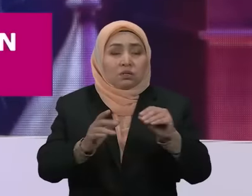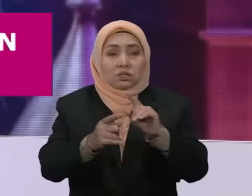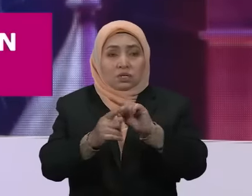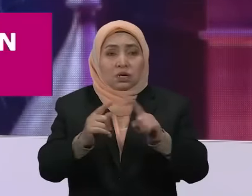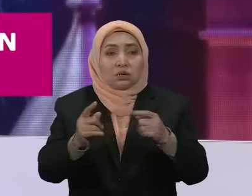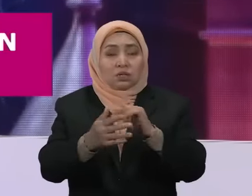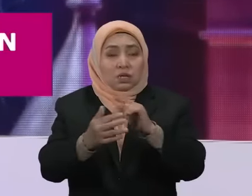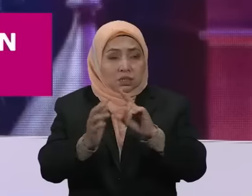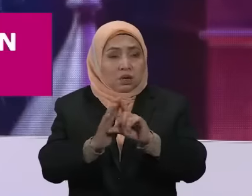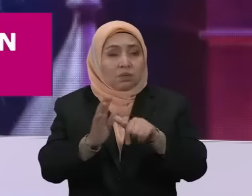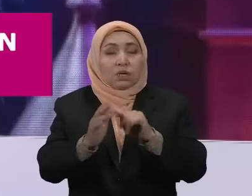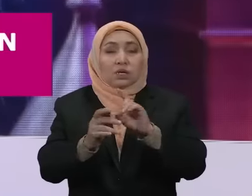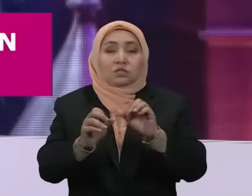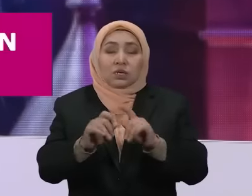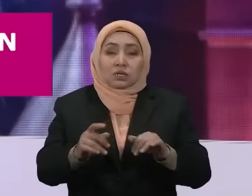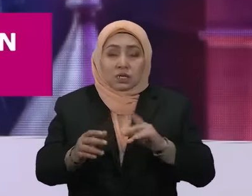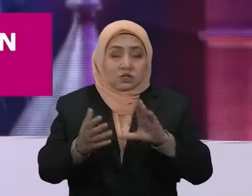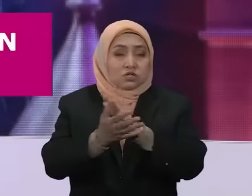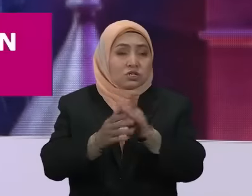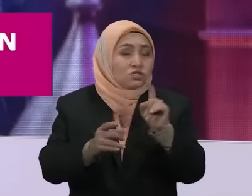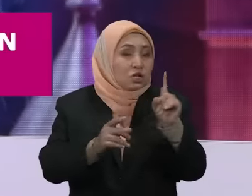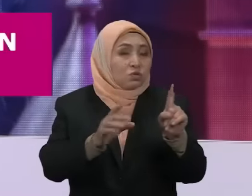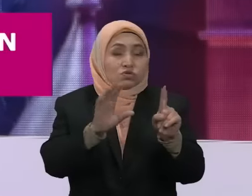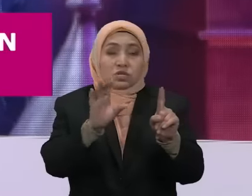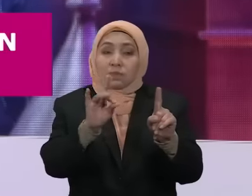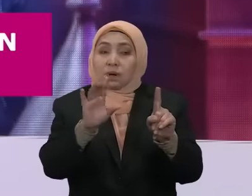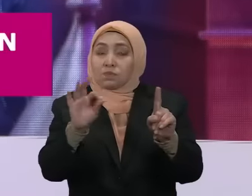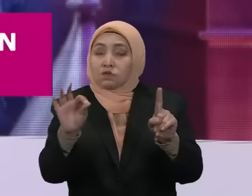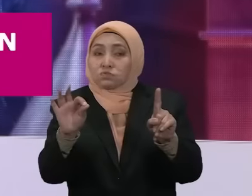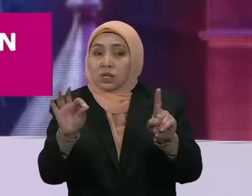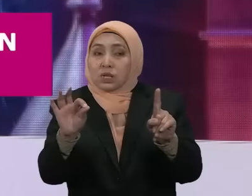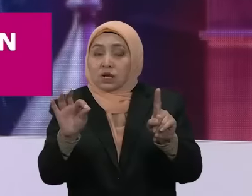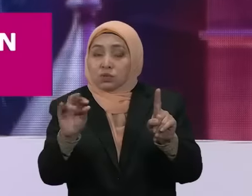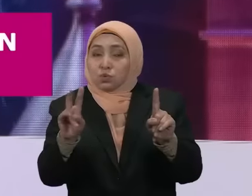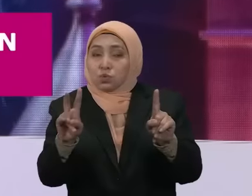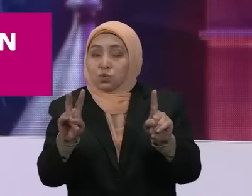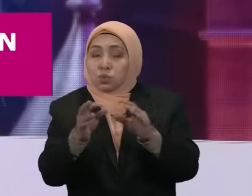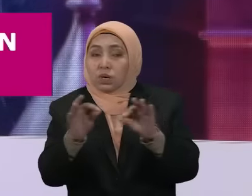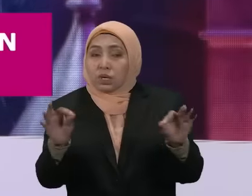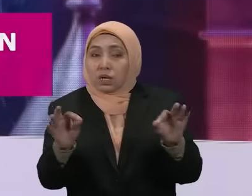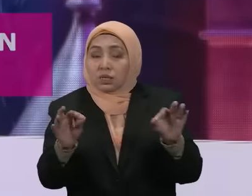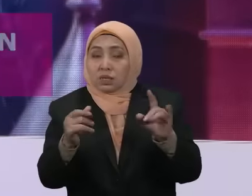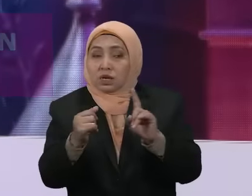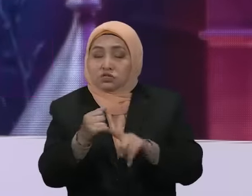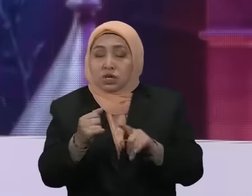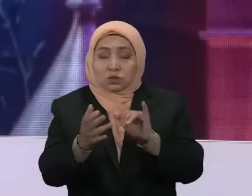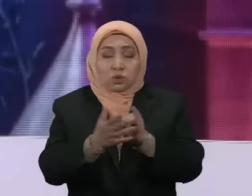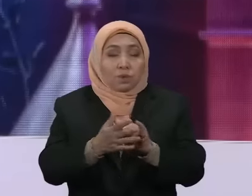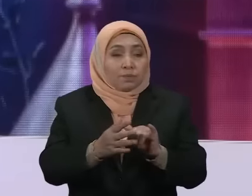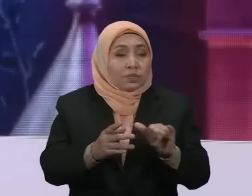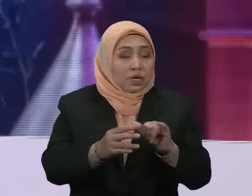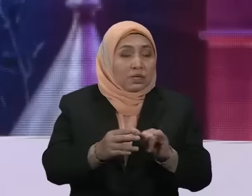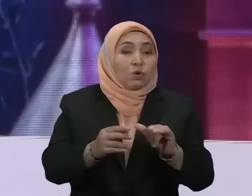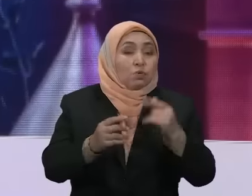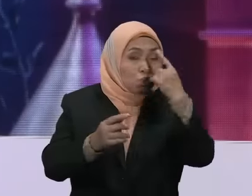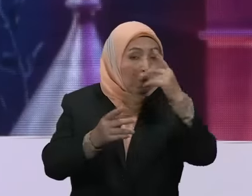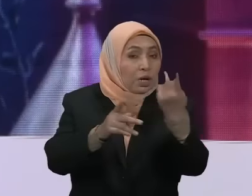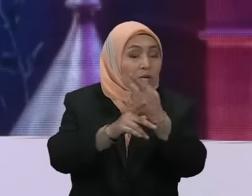di bahagian akhir halaman 189, dua ayat 19 dan ayat 20. Untuk bacaan kita pada episod kali